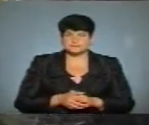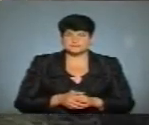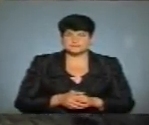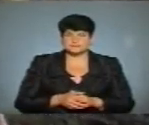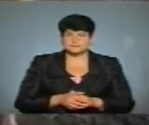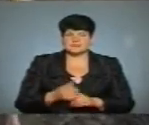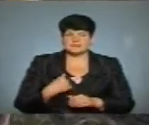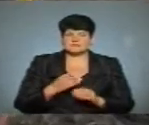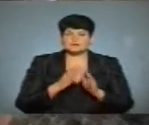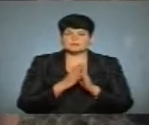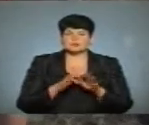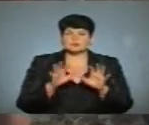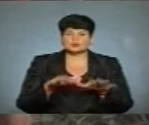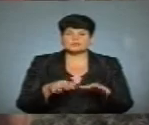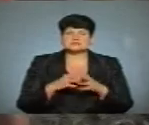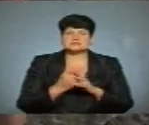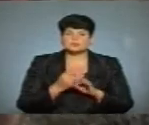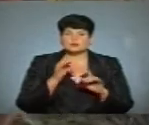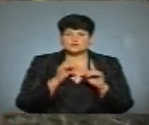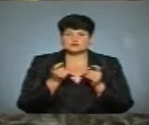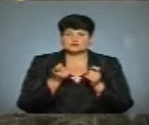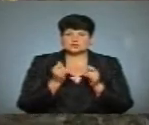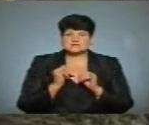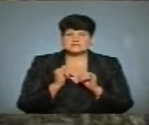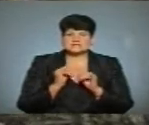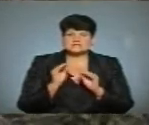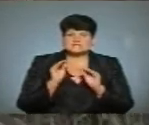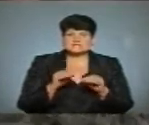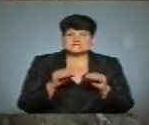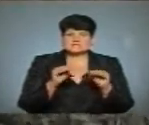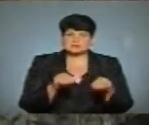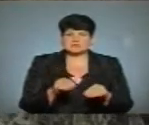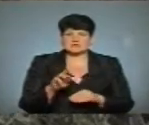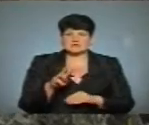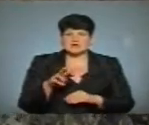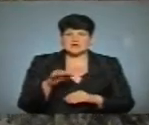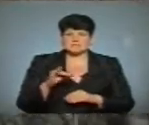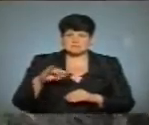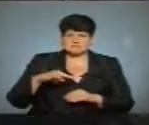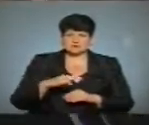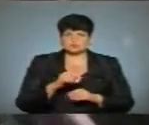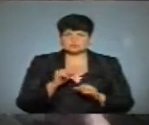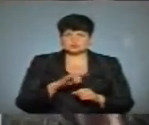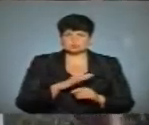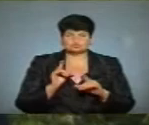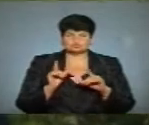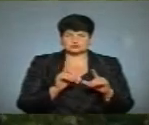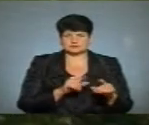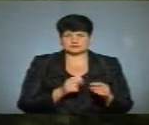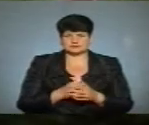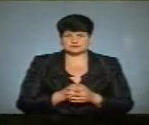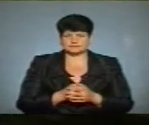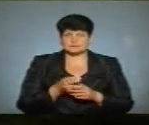Мене попросила голова сільської ради трошки засипати ями, щоб було як проїхати хоча б. Ну